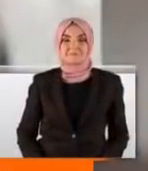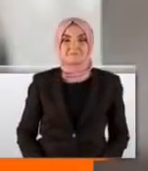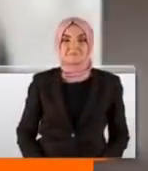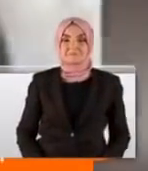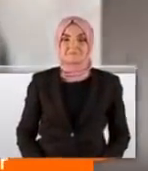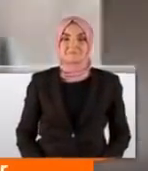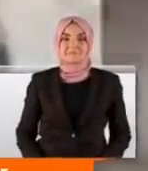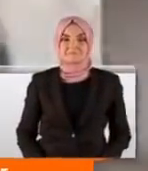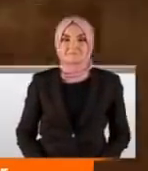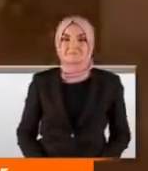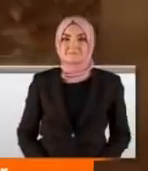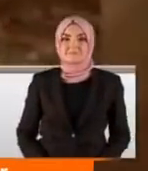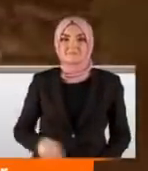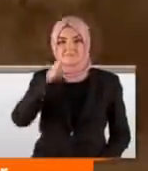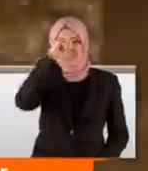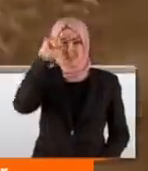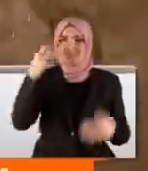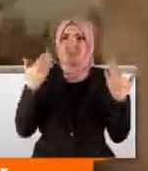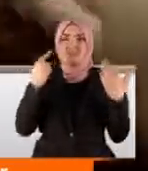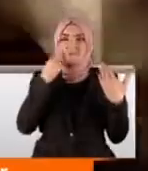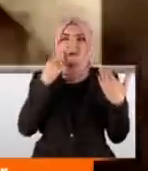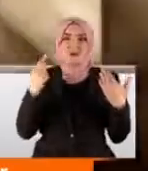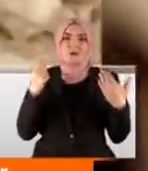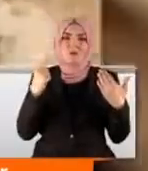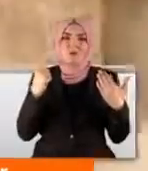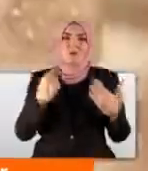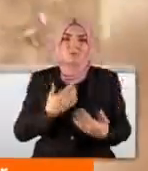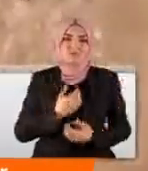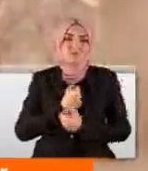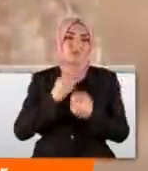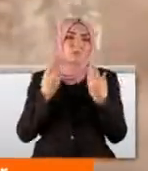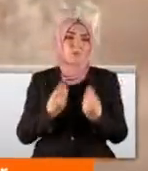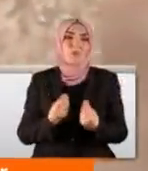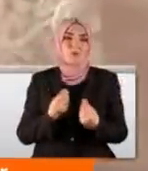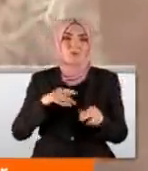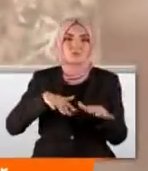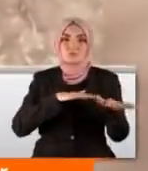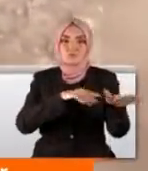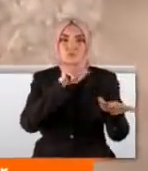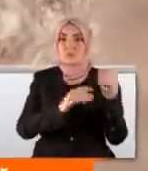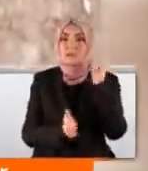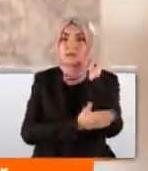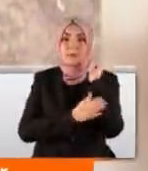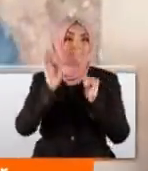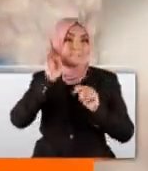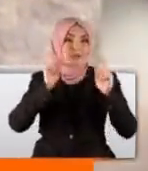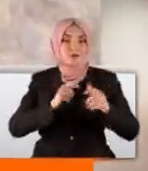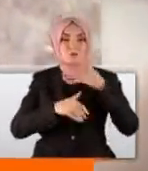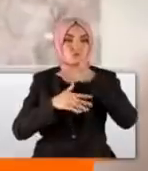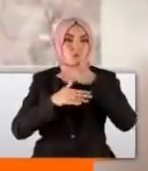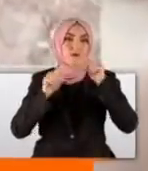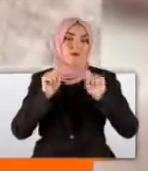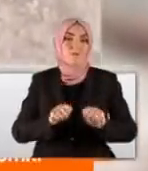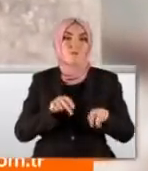bismillah. Sıcak havadan bunalan sürünün yardımına Malatya'da çobanlık yapan Mustafa Karakaş yetişti. Önce kuyuya